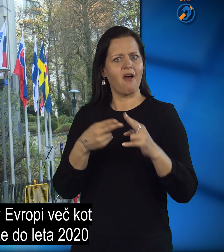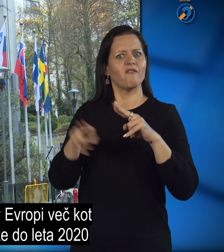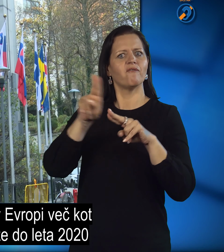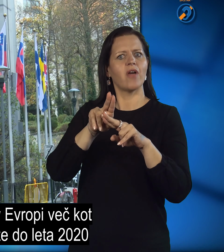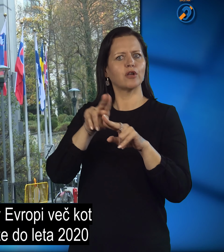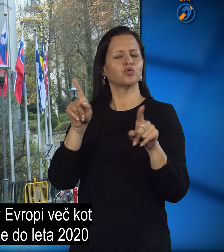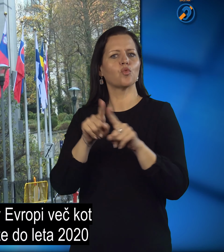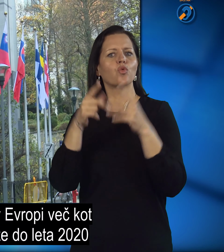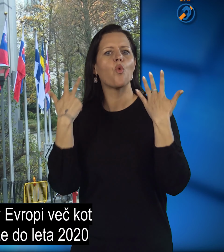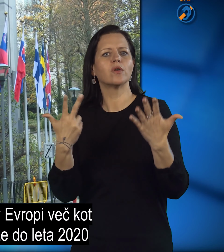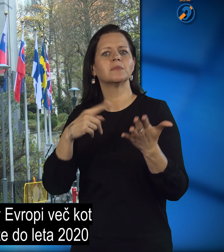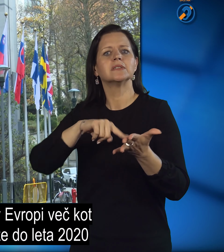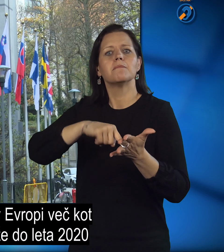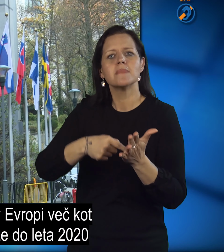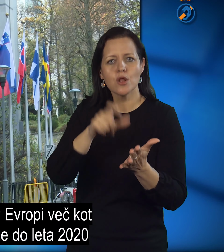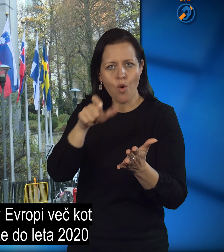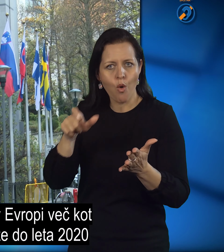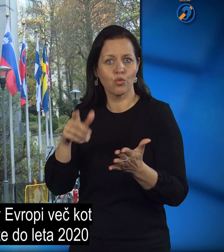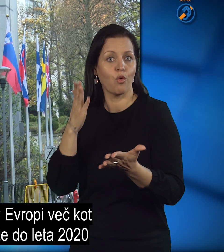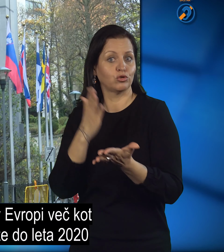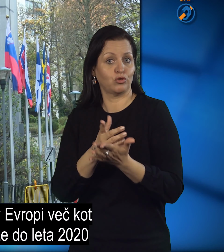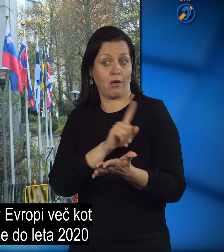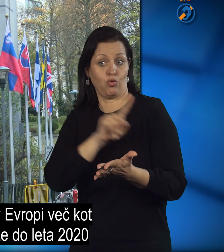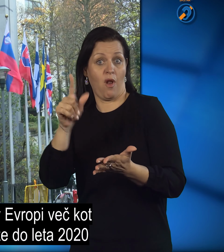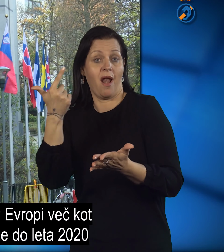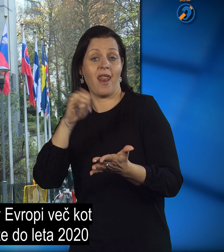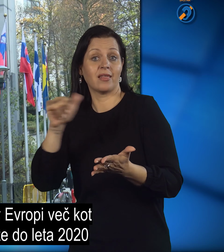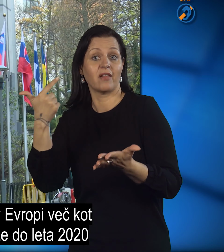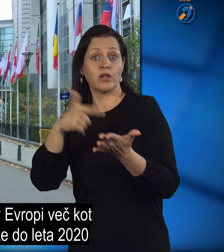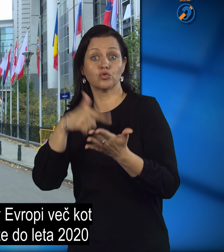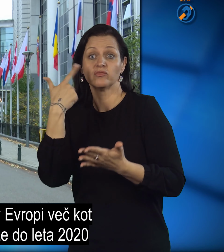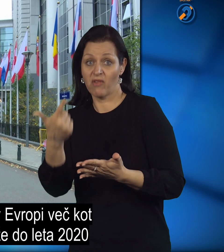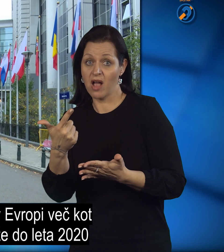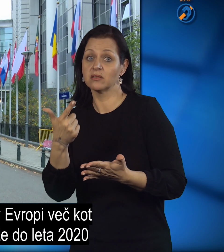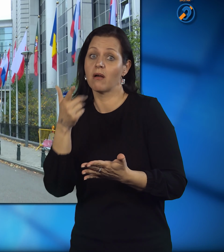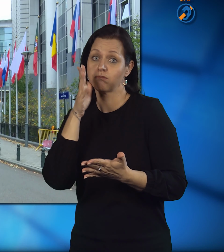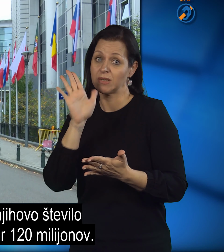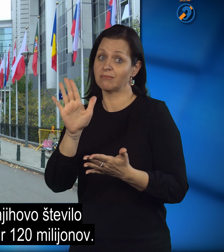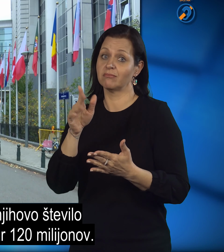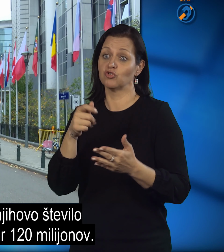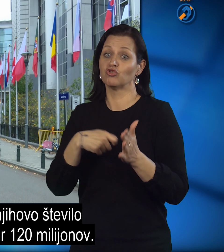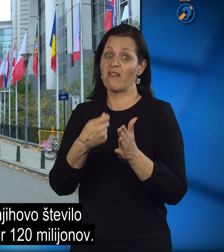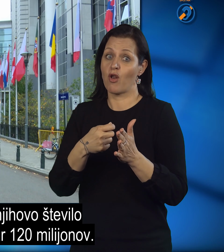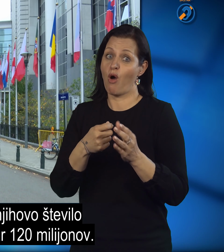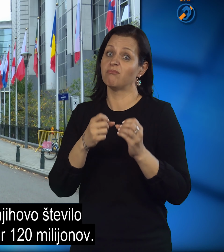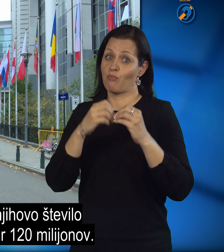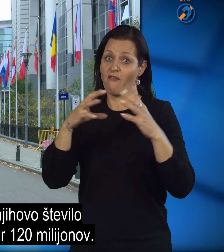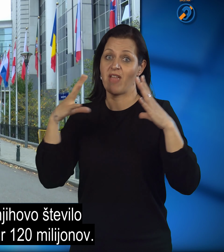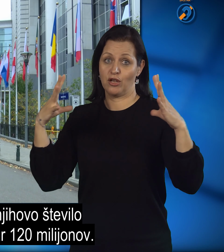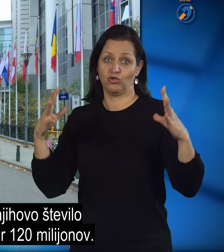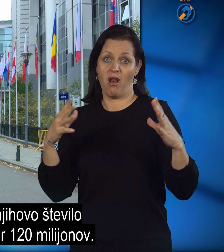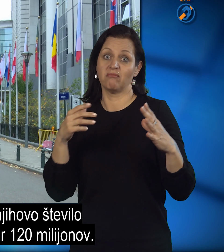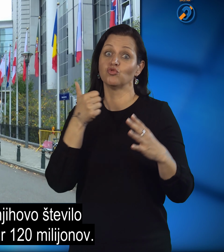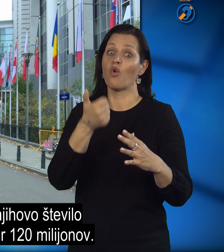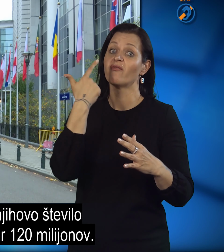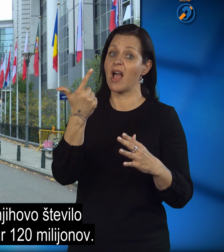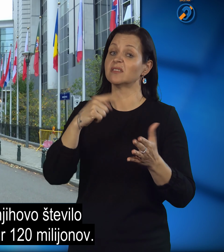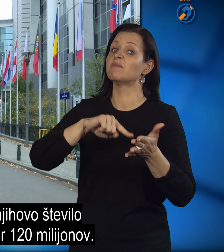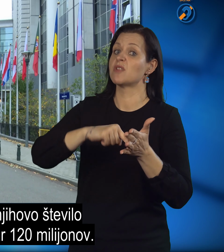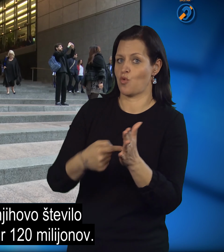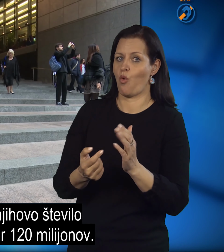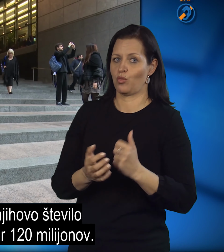Evropi več kot 80 milijonov, že do leta 2020 pa naj bi se njihovo število povečalo na kar 120